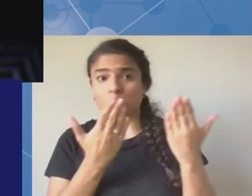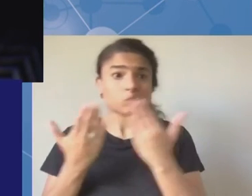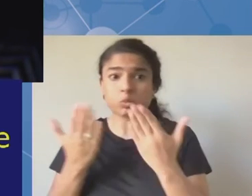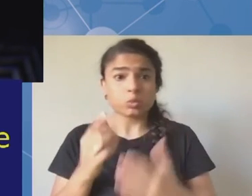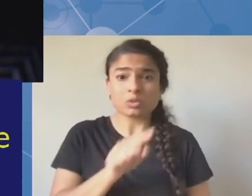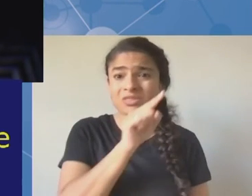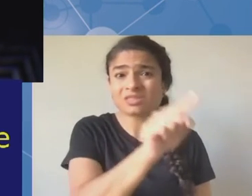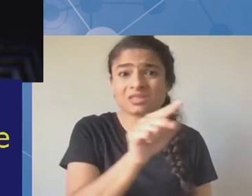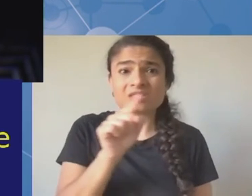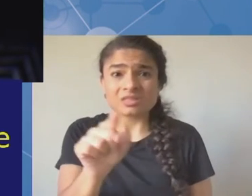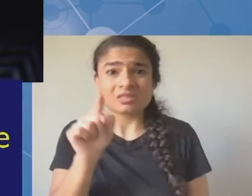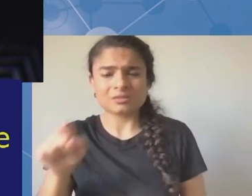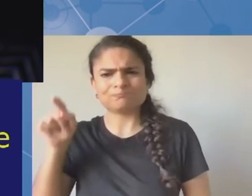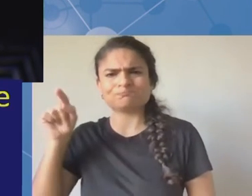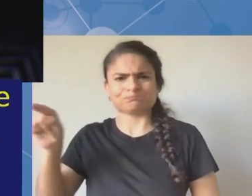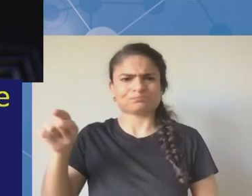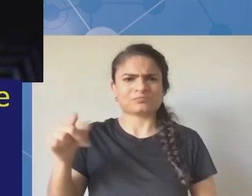отметить вопрос